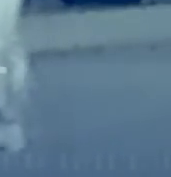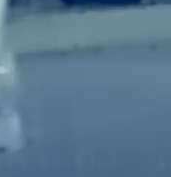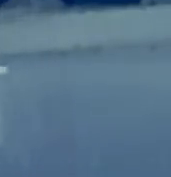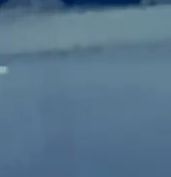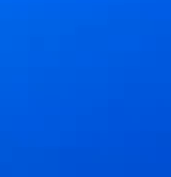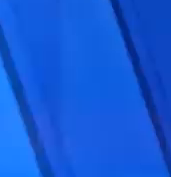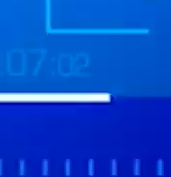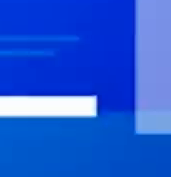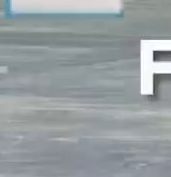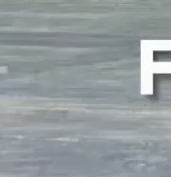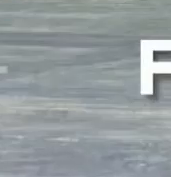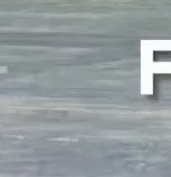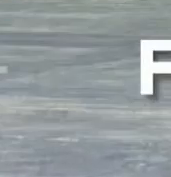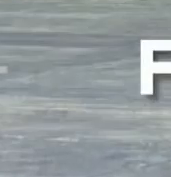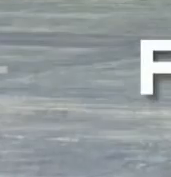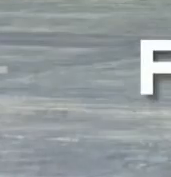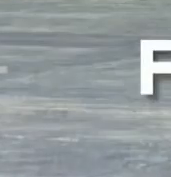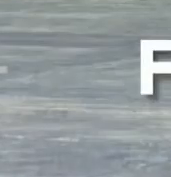Health Secretary.